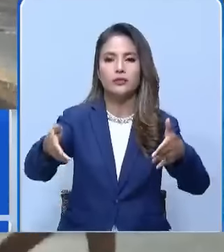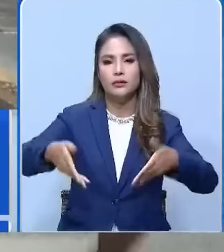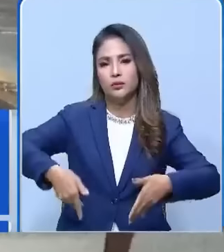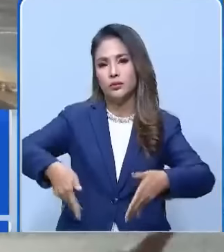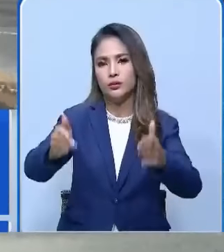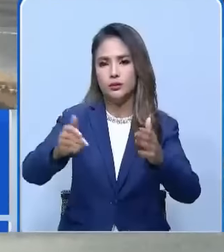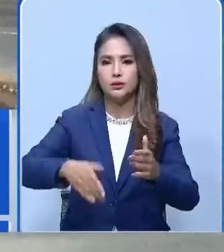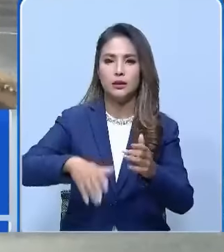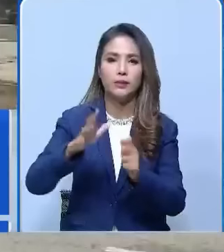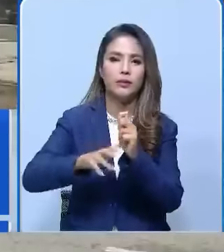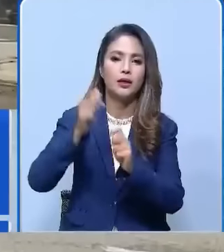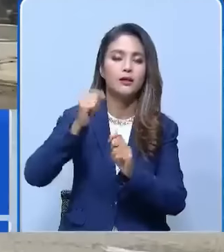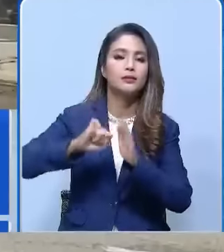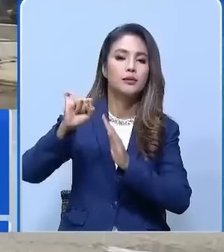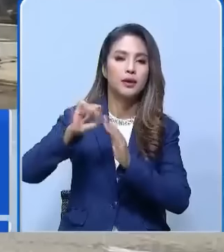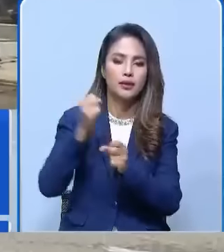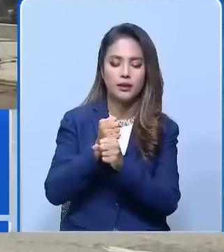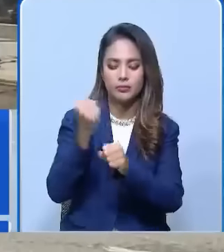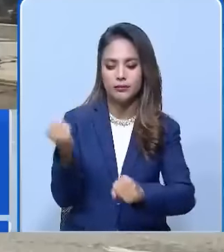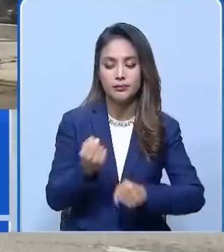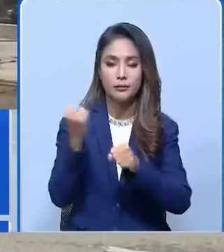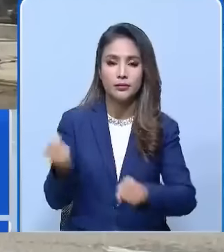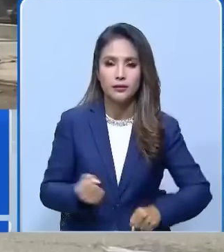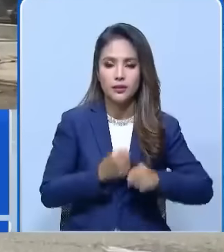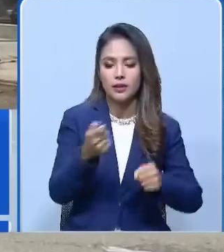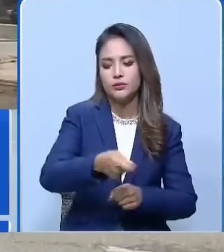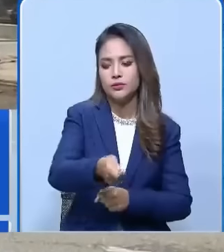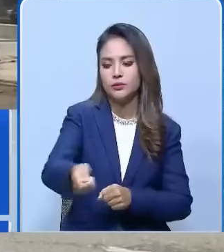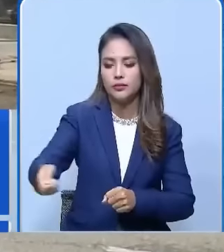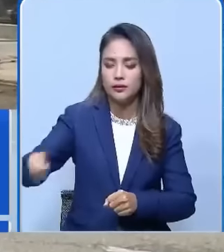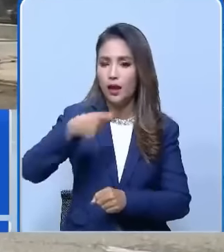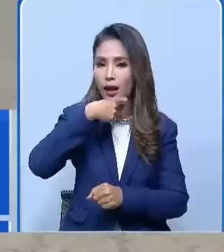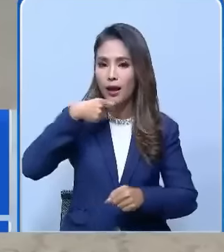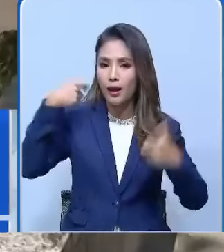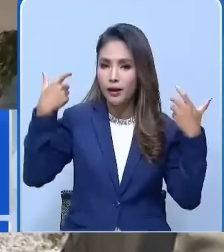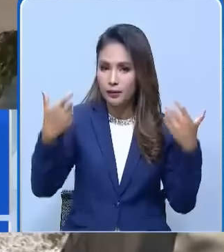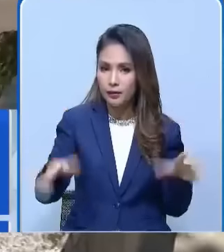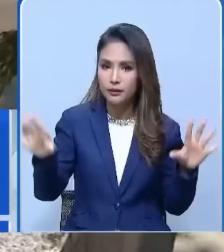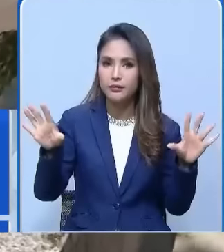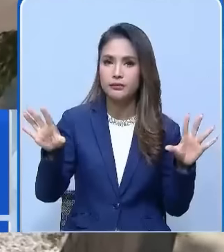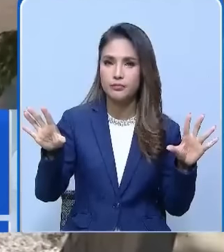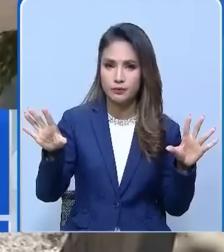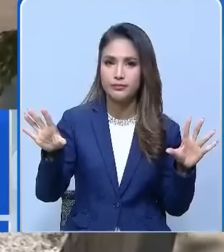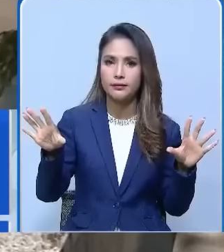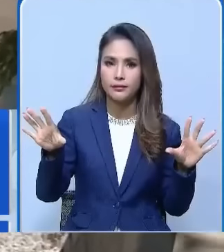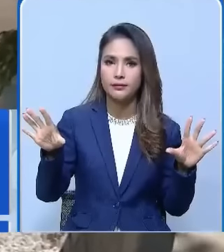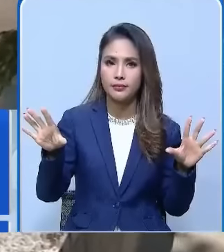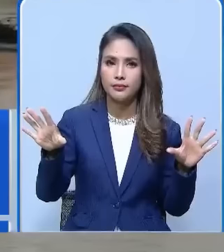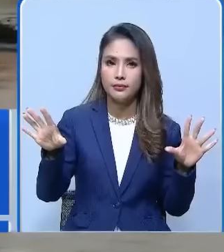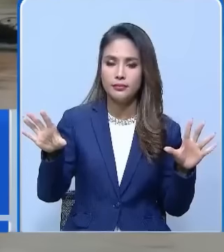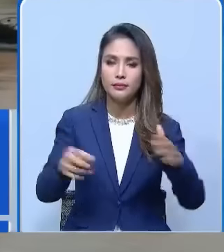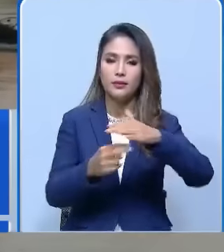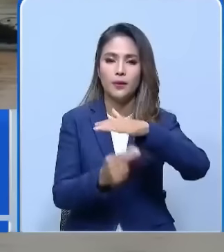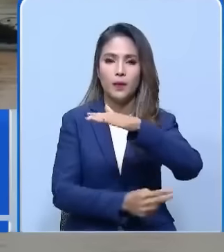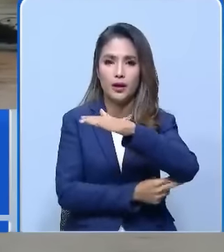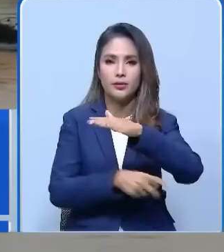าลนครเชียงใหม่นั้นก็เริ่มทำความสะอาดถนนแล้วนะครับหลังจากที่ถนนแห้งแล้วส่วนระดับน้ำที่สถานี P1 นะครับสะพานนวรัตน์ล่าสุด